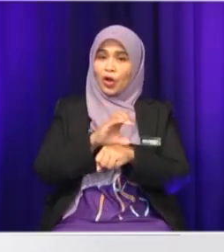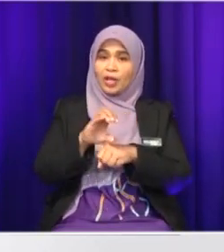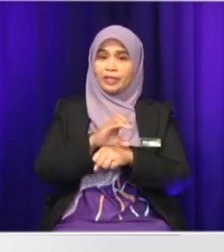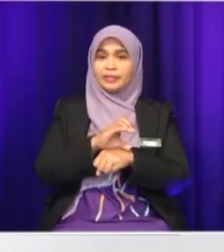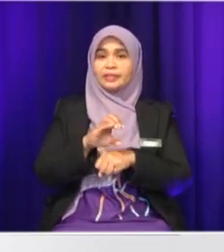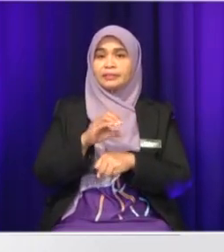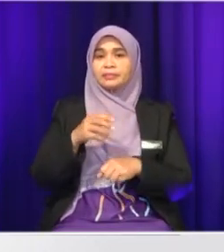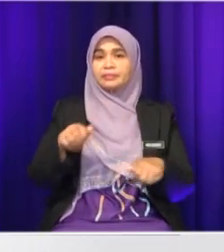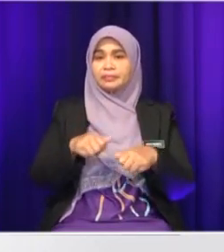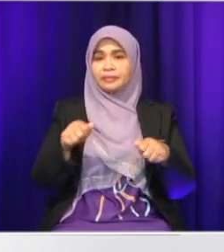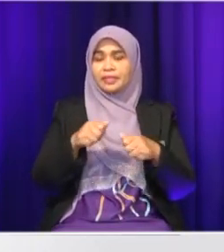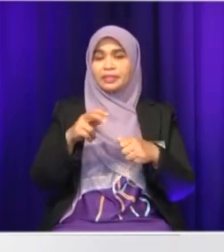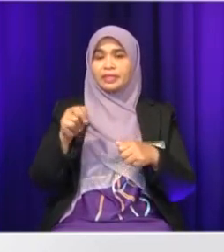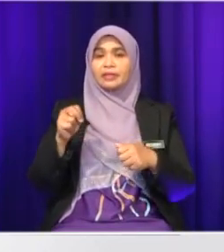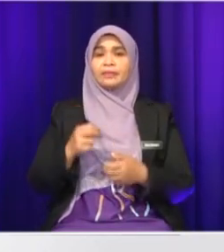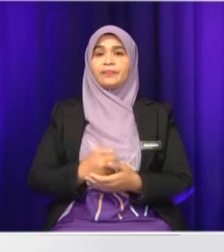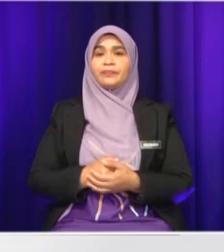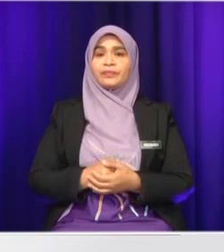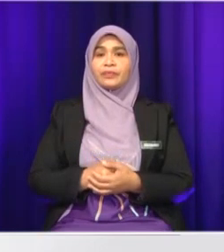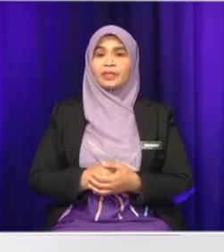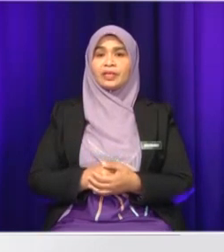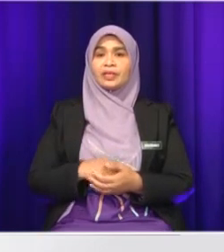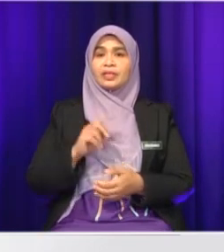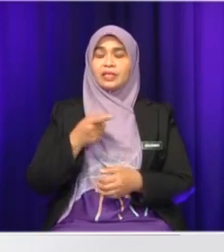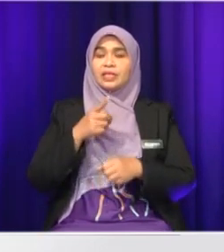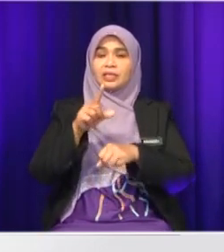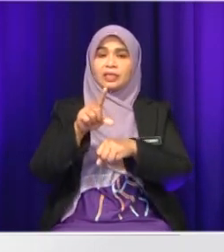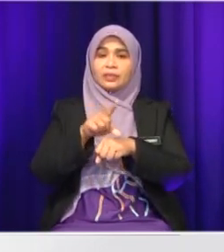itu oke so kita gunakan